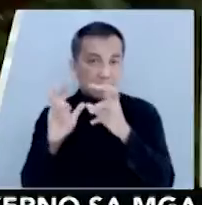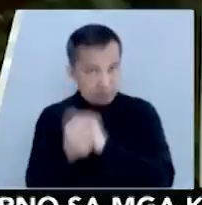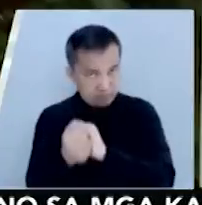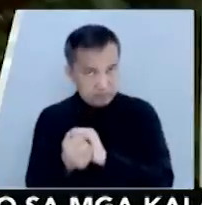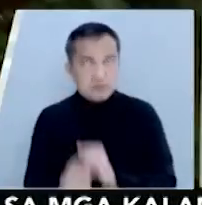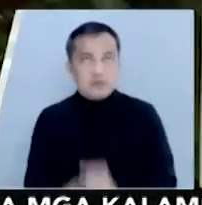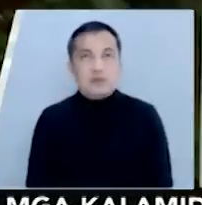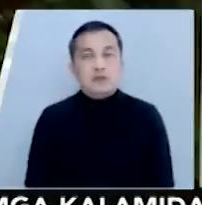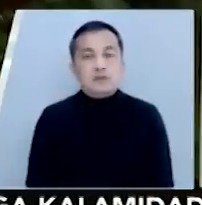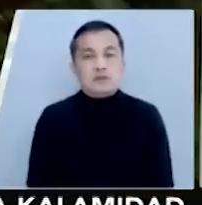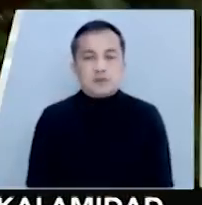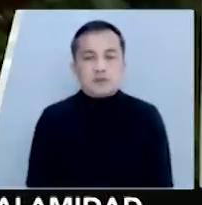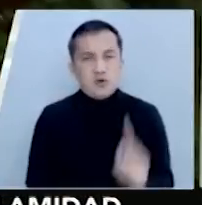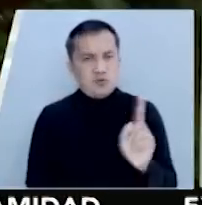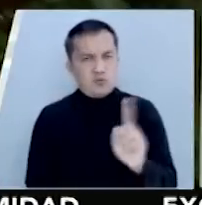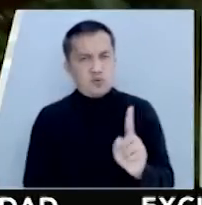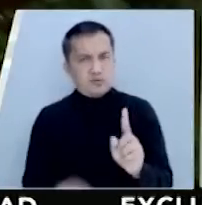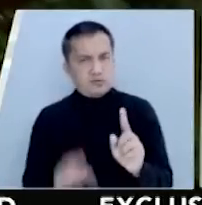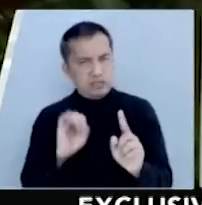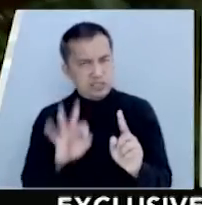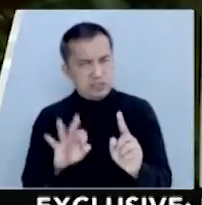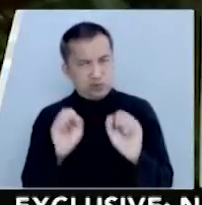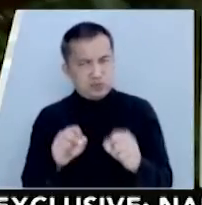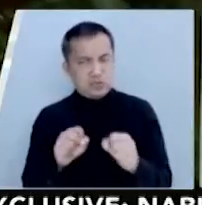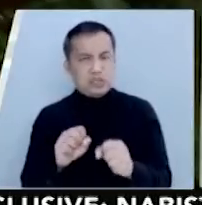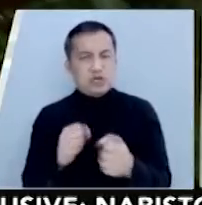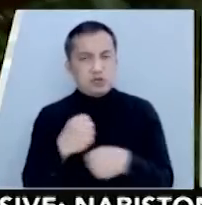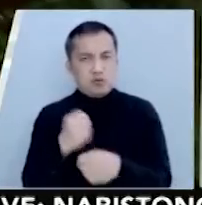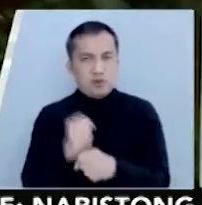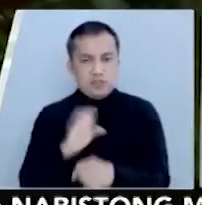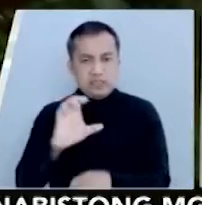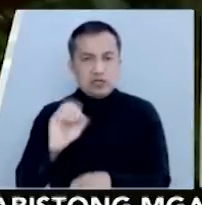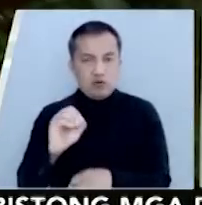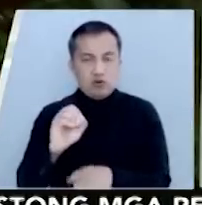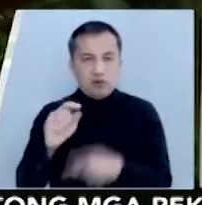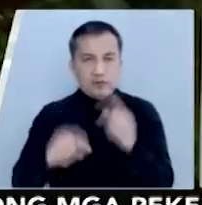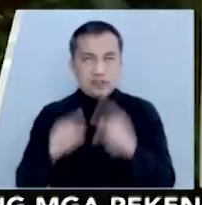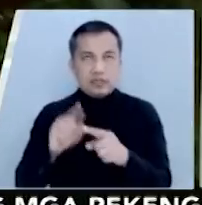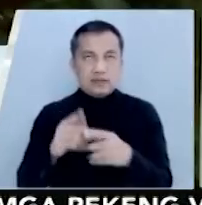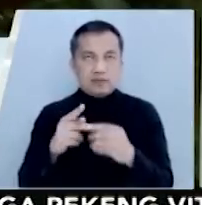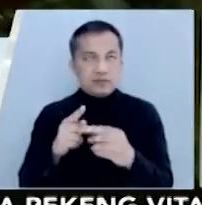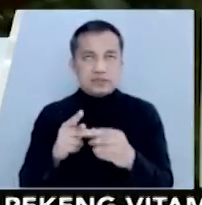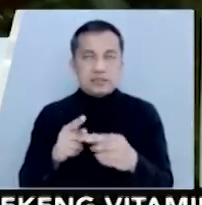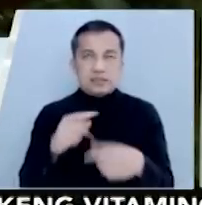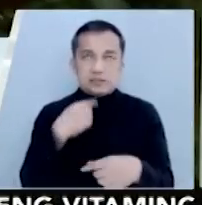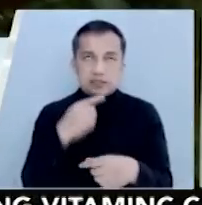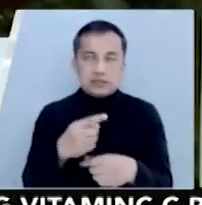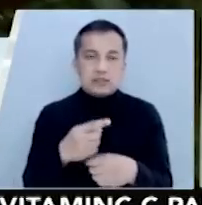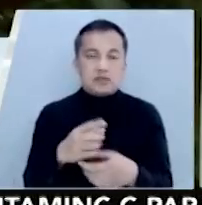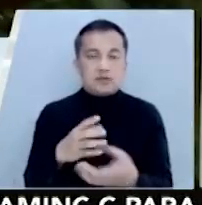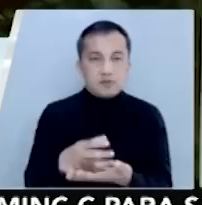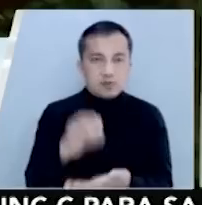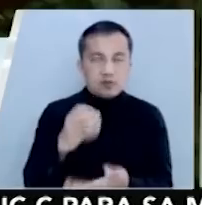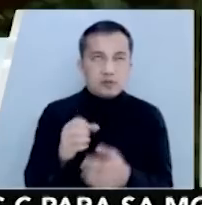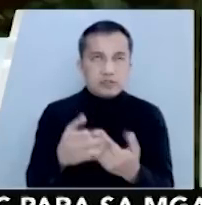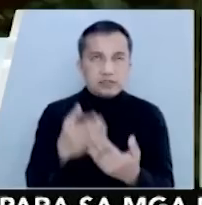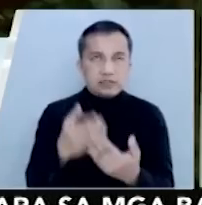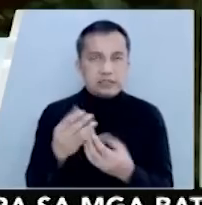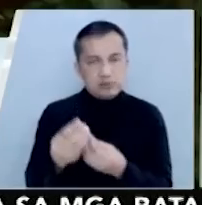What if pwedeng gumawa ng eco-friendly plastic na hindi gawa sa fossil fuel? At madali pang